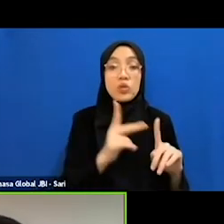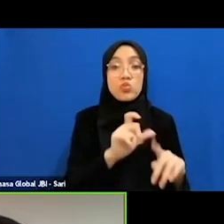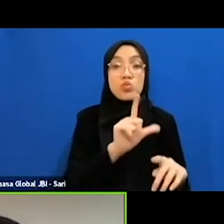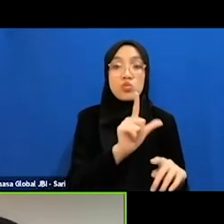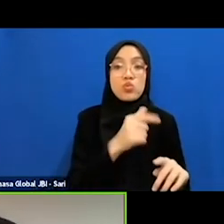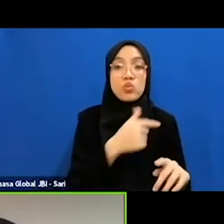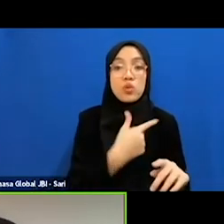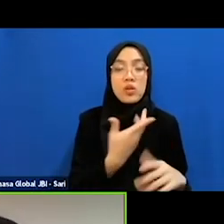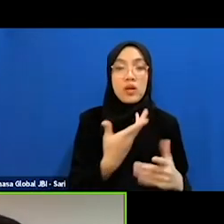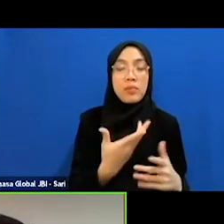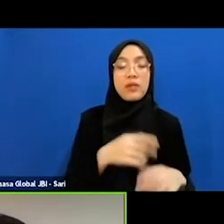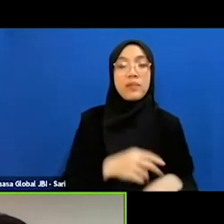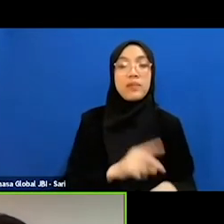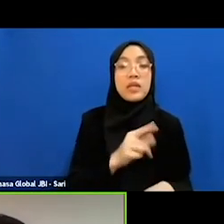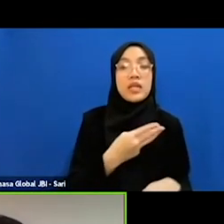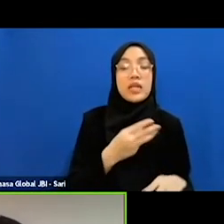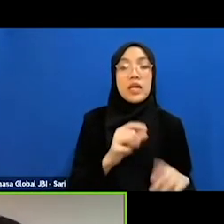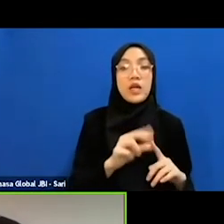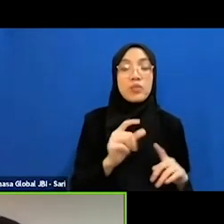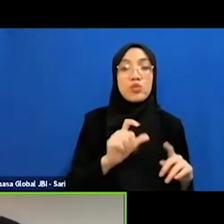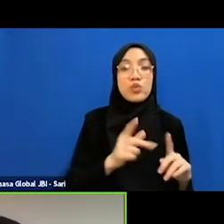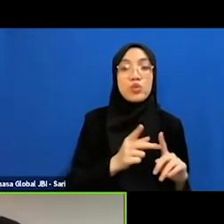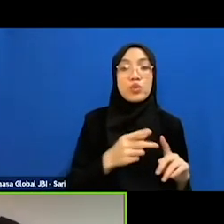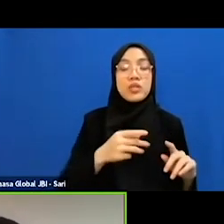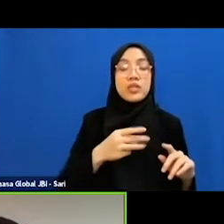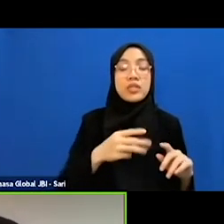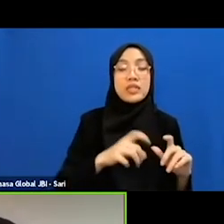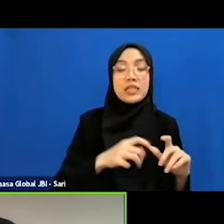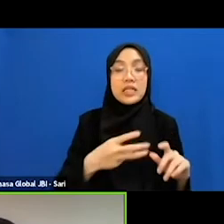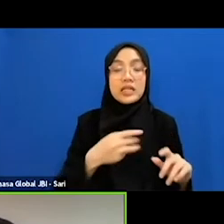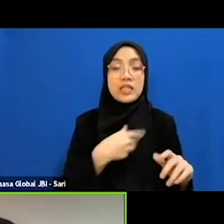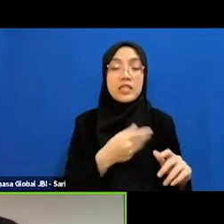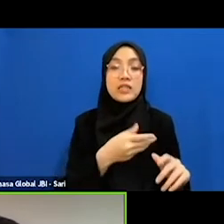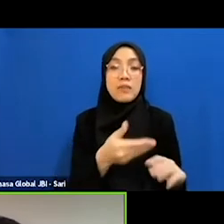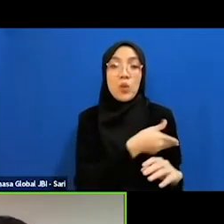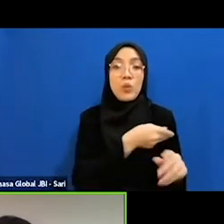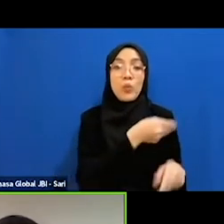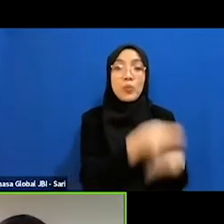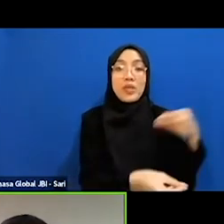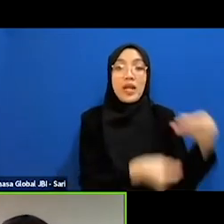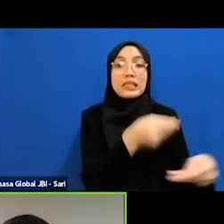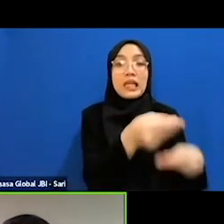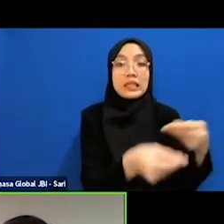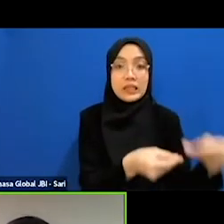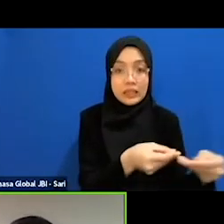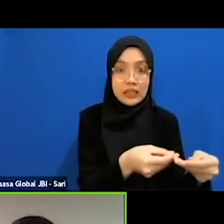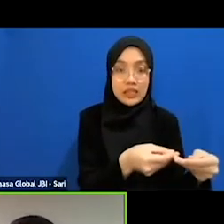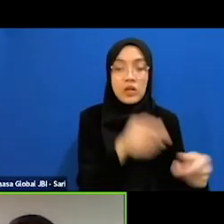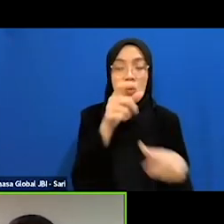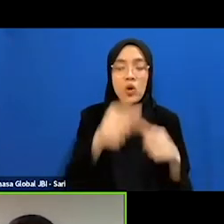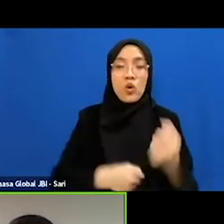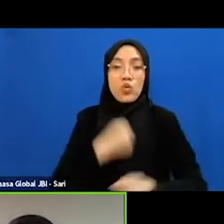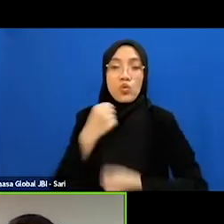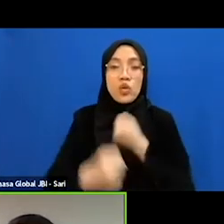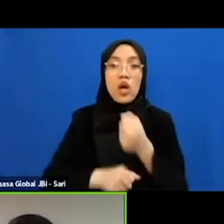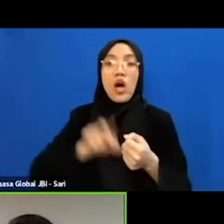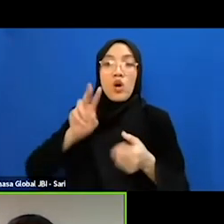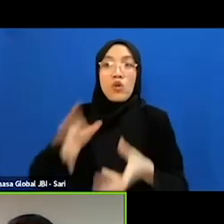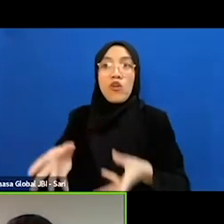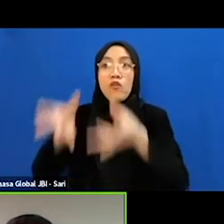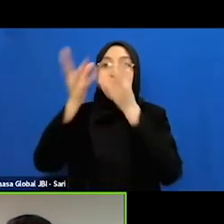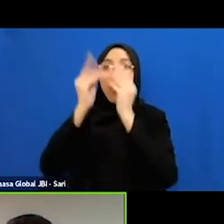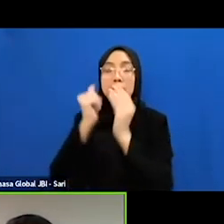reportase Jadi sebelum terjadi transaksi telah berusaha itu sudah harus ini memahami